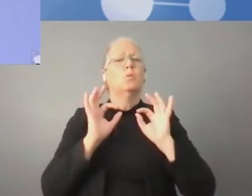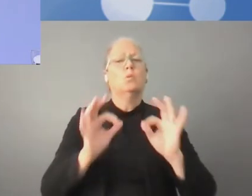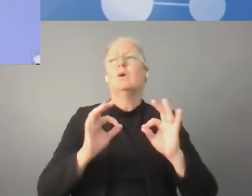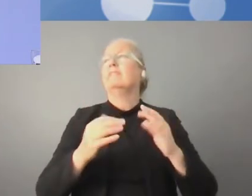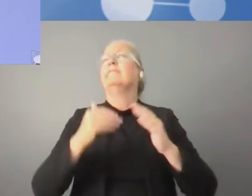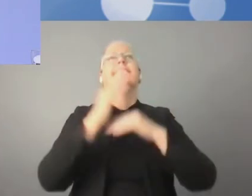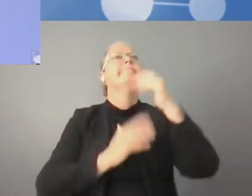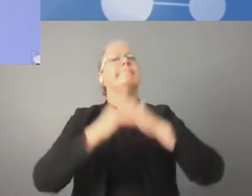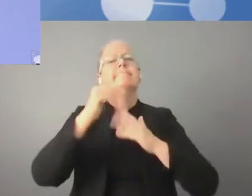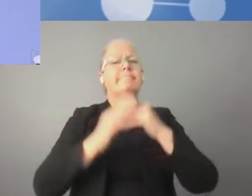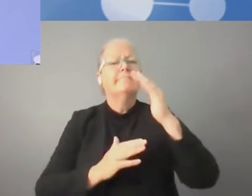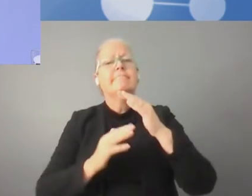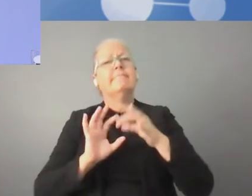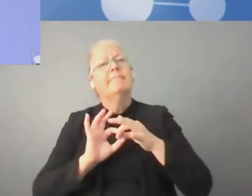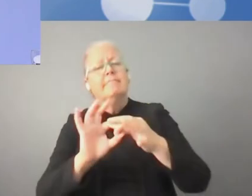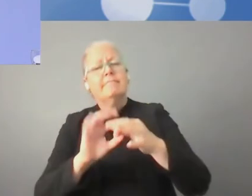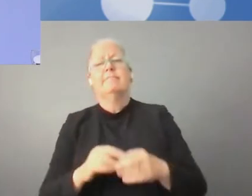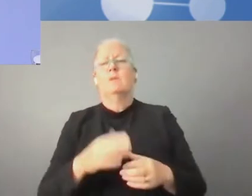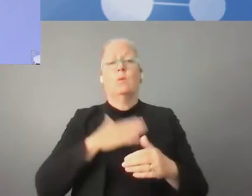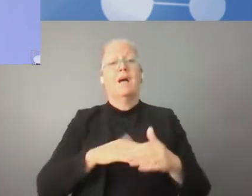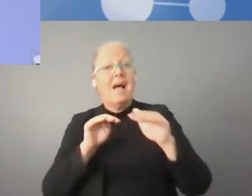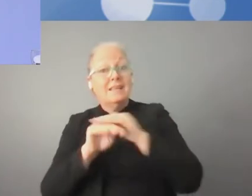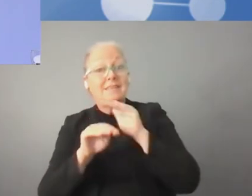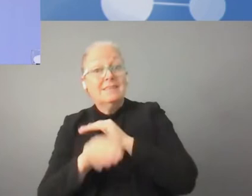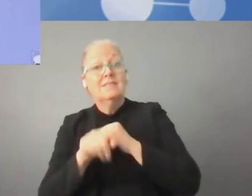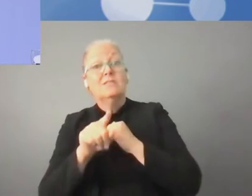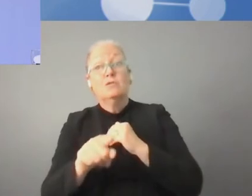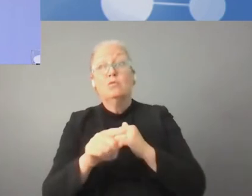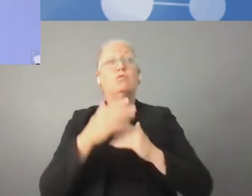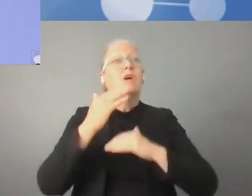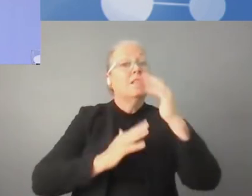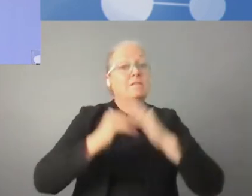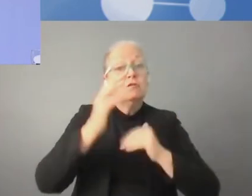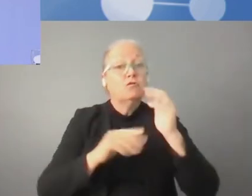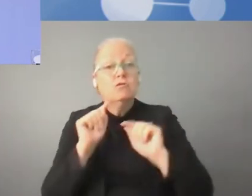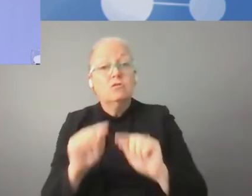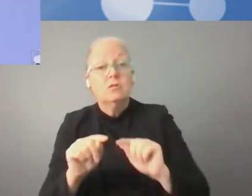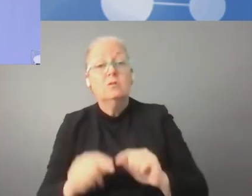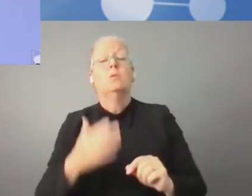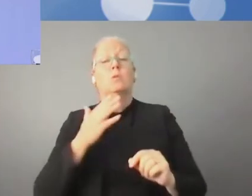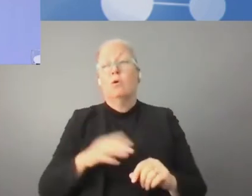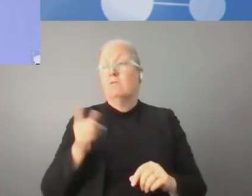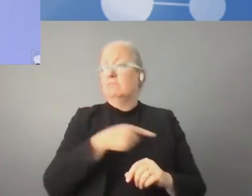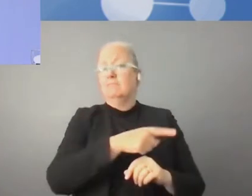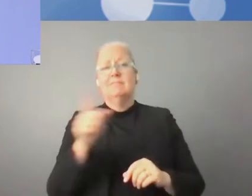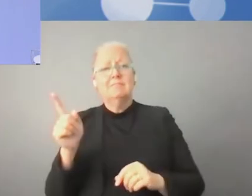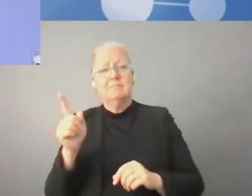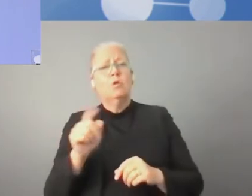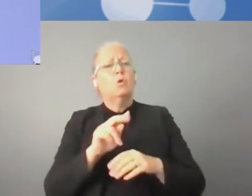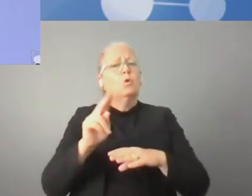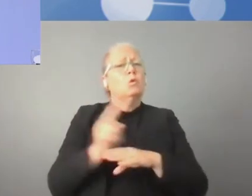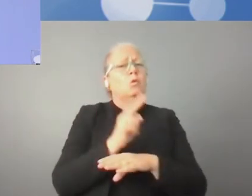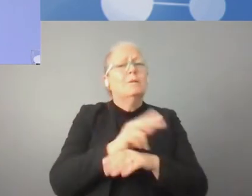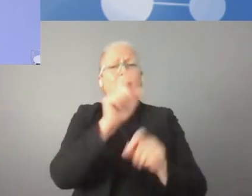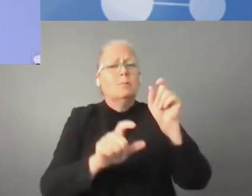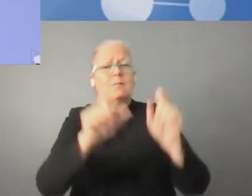机会，而且还有其他的经济活动。我们还需要什么呢？需要很好的基建条